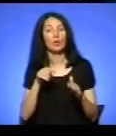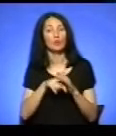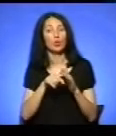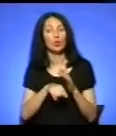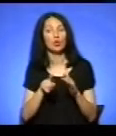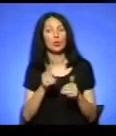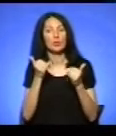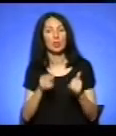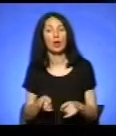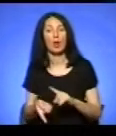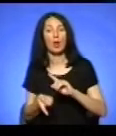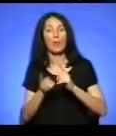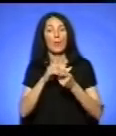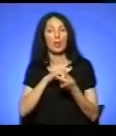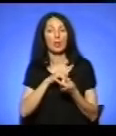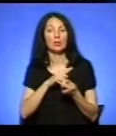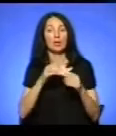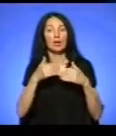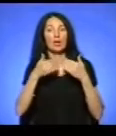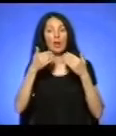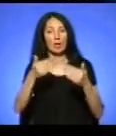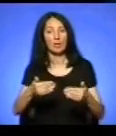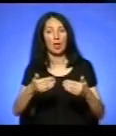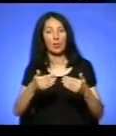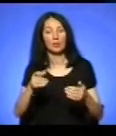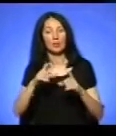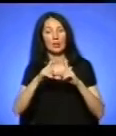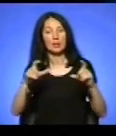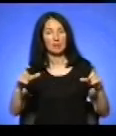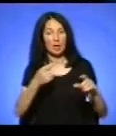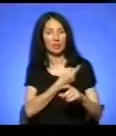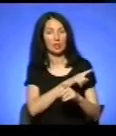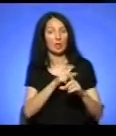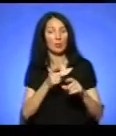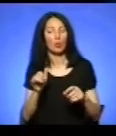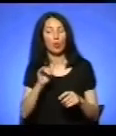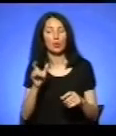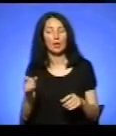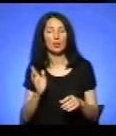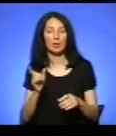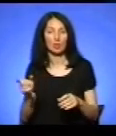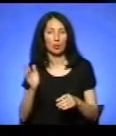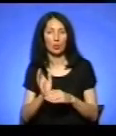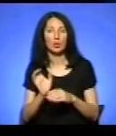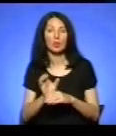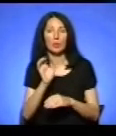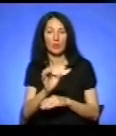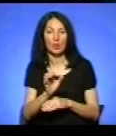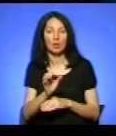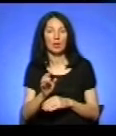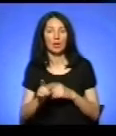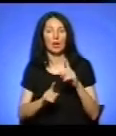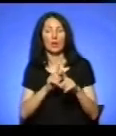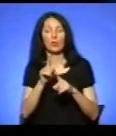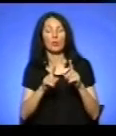зараз перехідний етап, тому що заклади ті, що лікар буде скеровувати їх, це заклади вторинного рівня, реформування вторинної